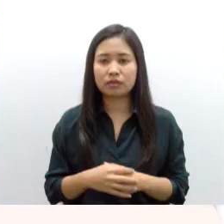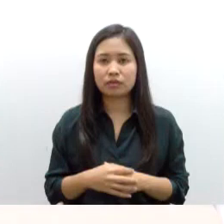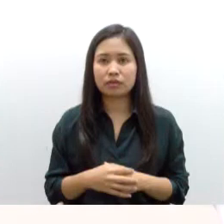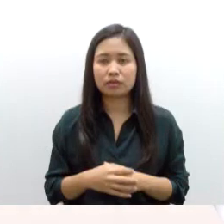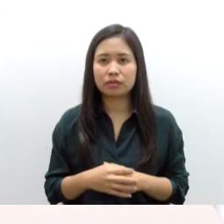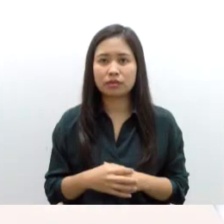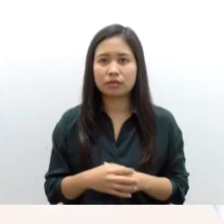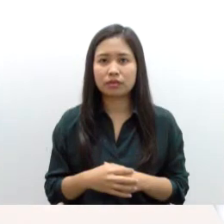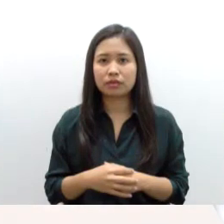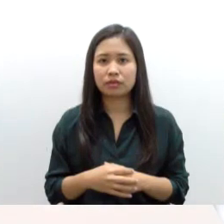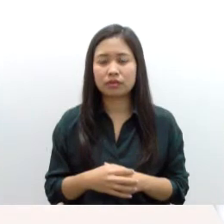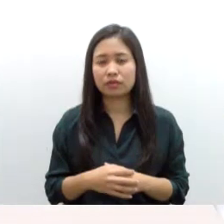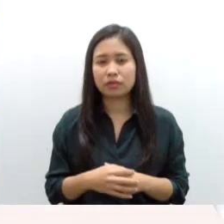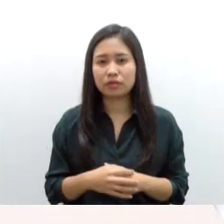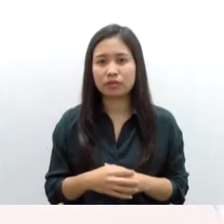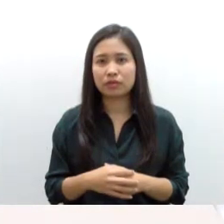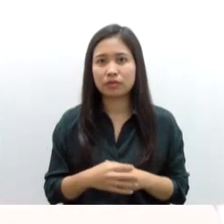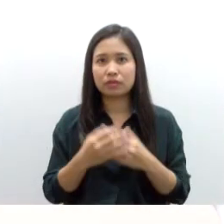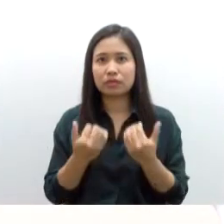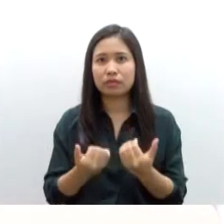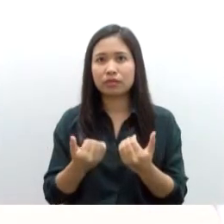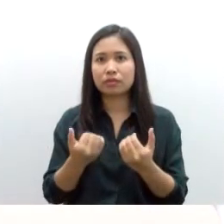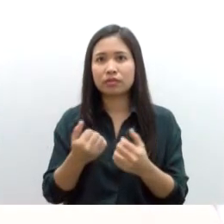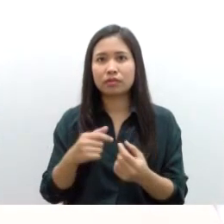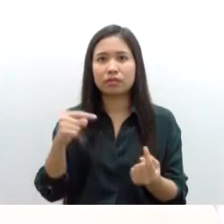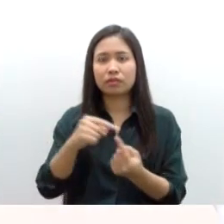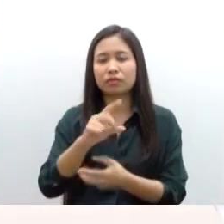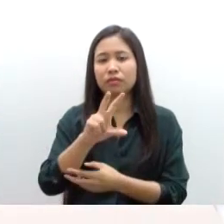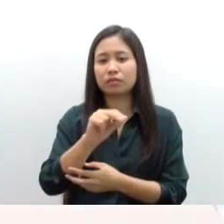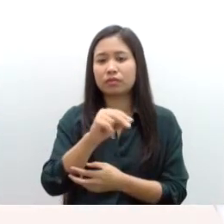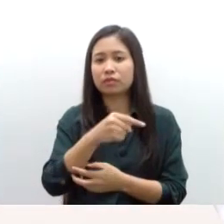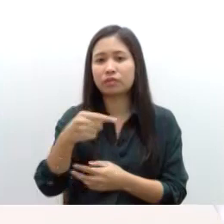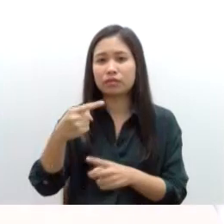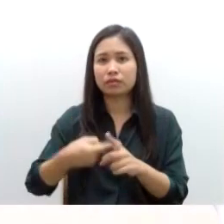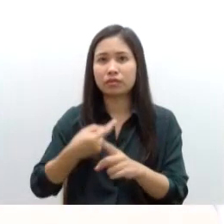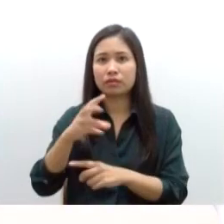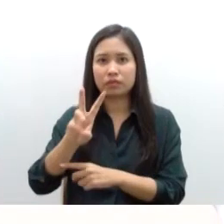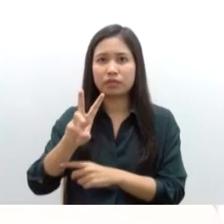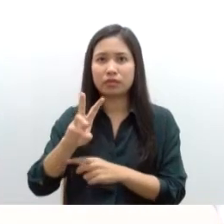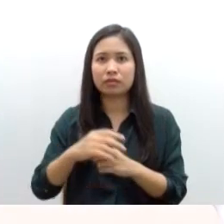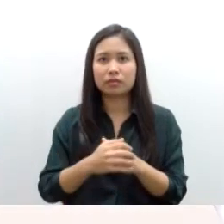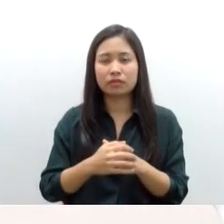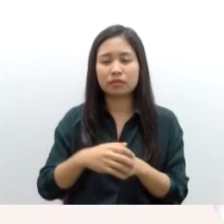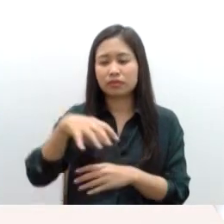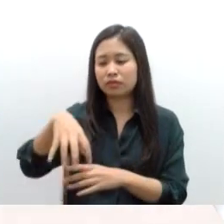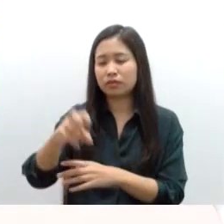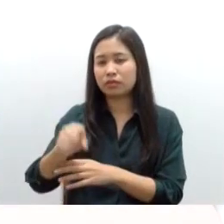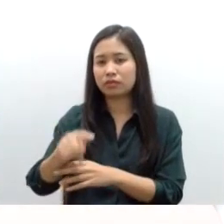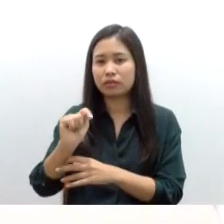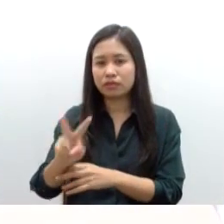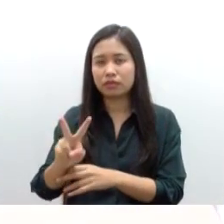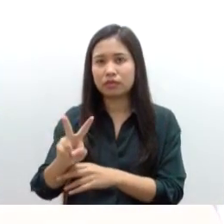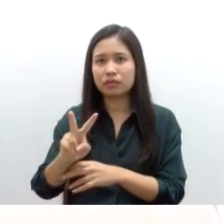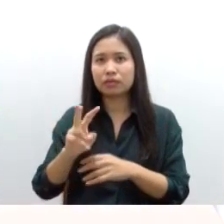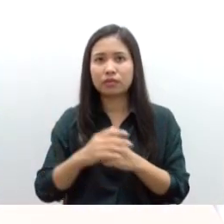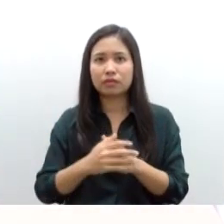ม2563ไปจนถึง30มิถุนายนนะครับทางสำนักงานคณะกรรมการการศึกษาขั้นพื้นฐานเองครับเ